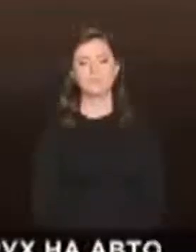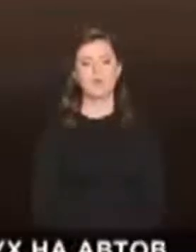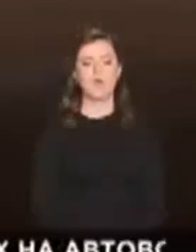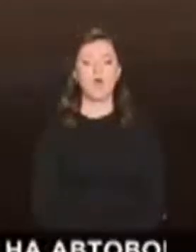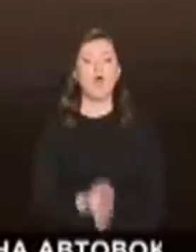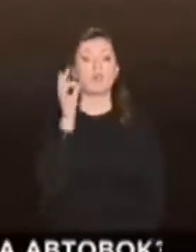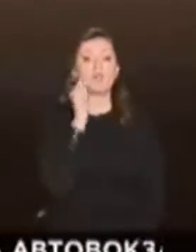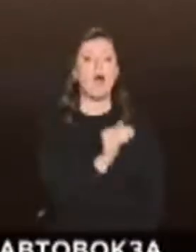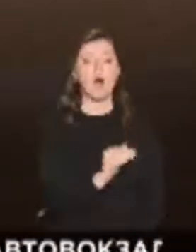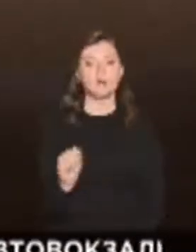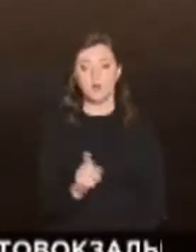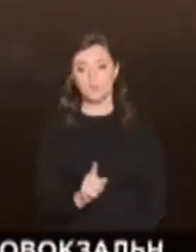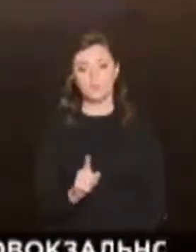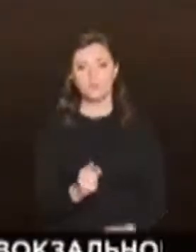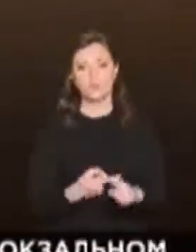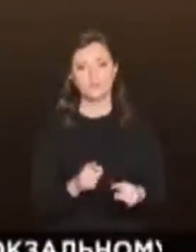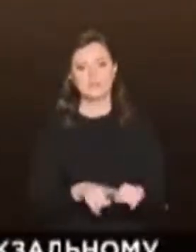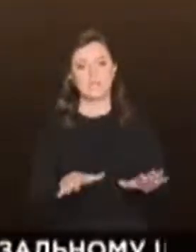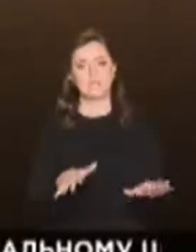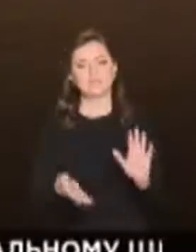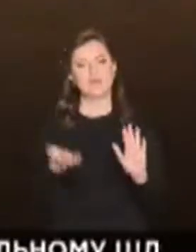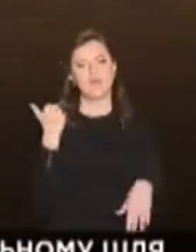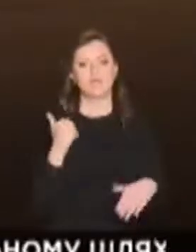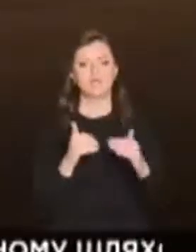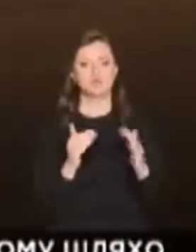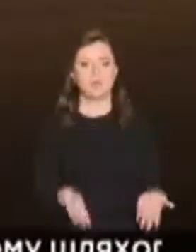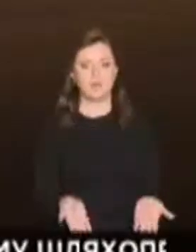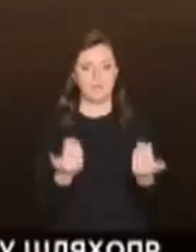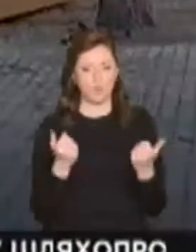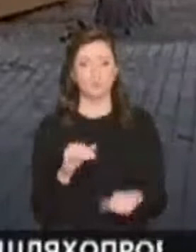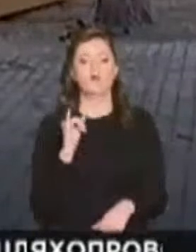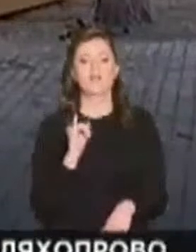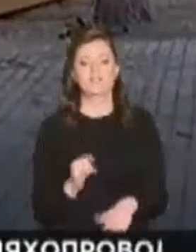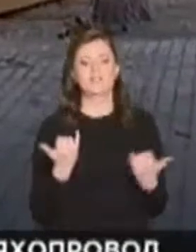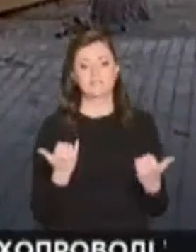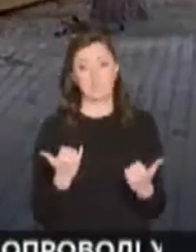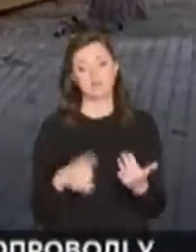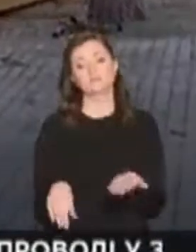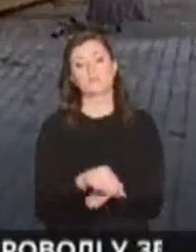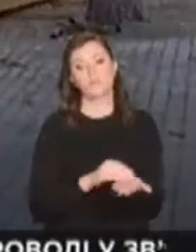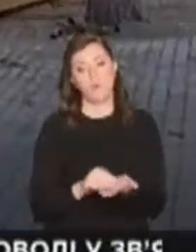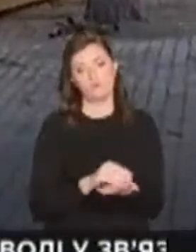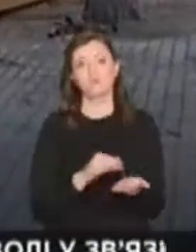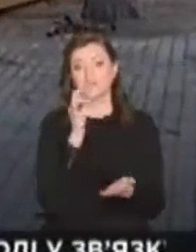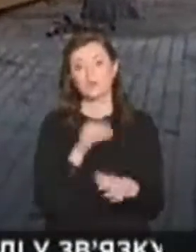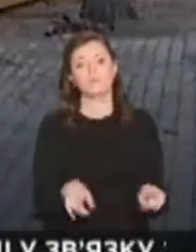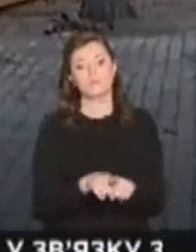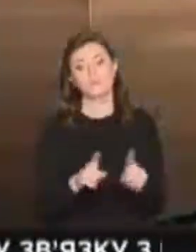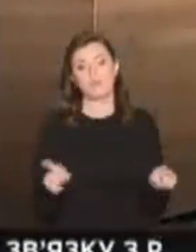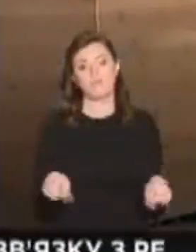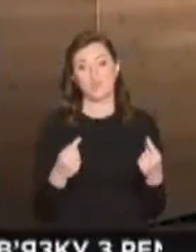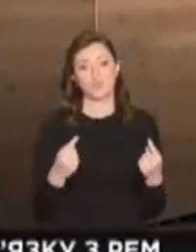Що ж, нагадаю, що це місце раніше демонтували і зараз йде повторне, скажімо так,